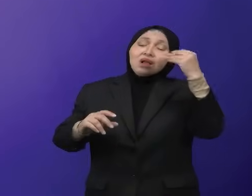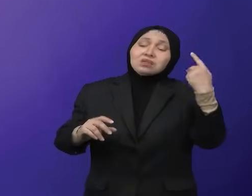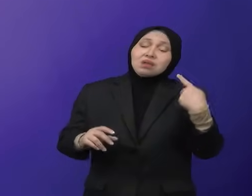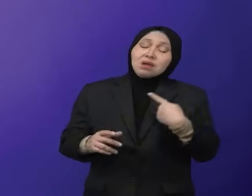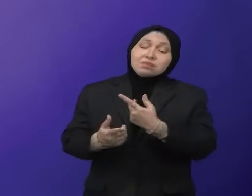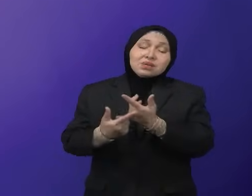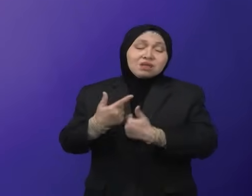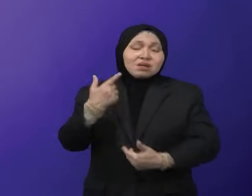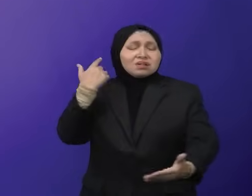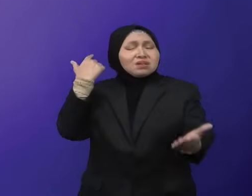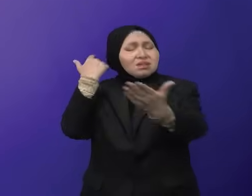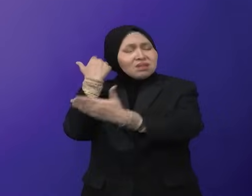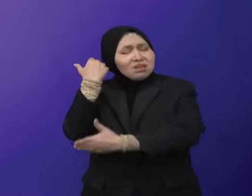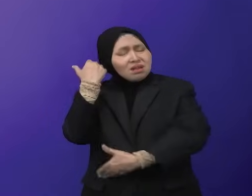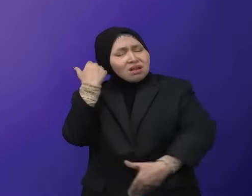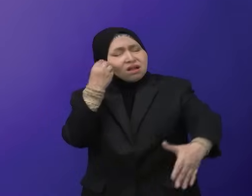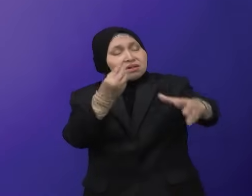أَخْرِجْنَا مِنْ